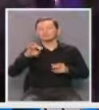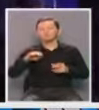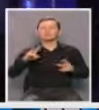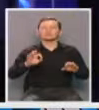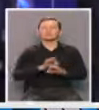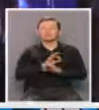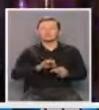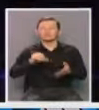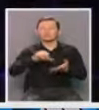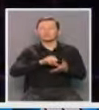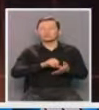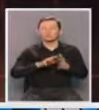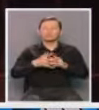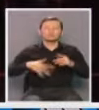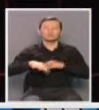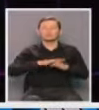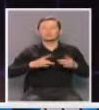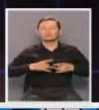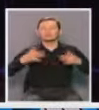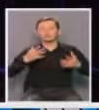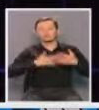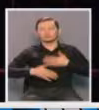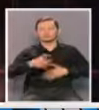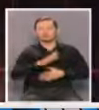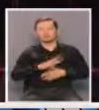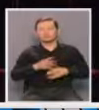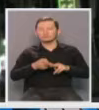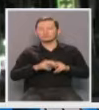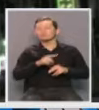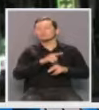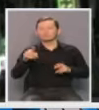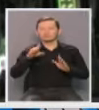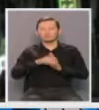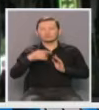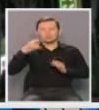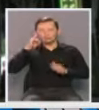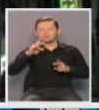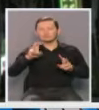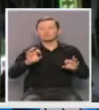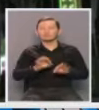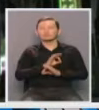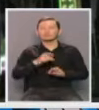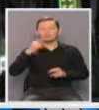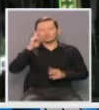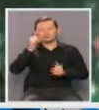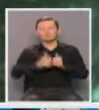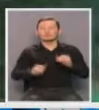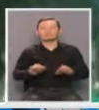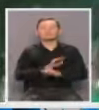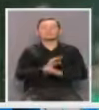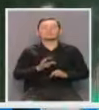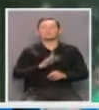ансамбльдері өнер көрсетіп, аудан халқына мерекелік көңіл күй сыйлады. Солардың қатарында патриоттық әндер мен әр қазақтың жүрегінен орын